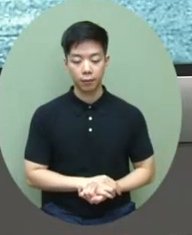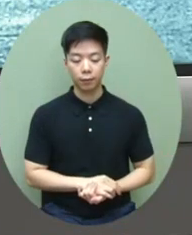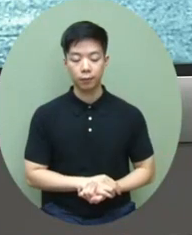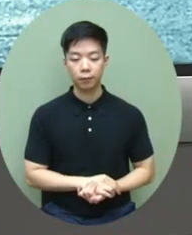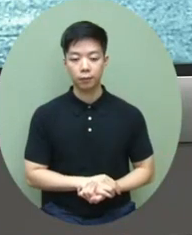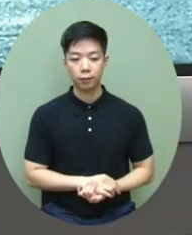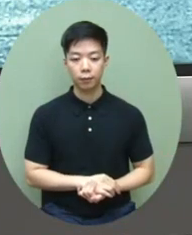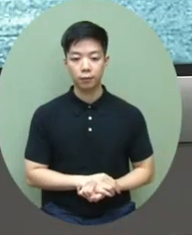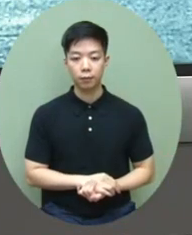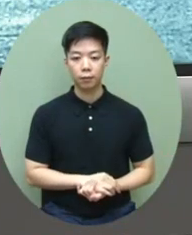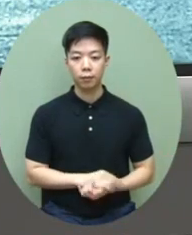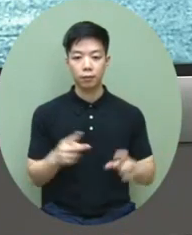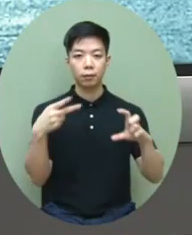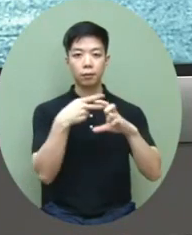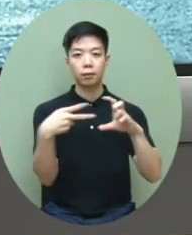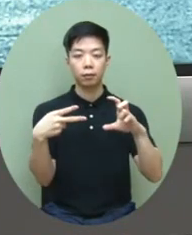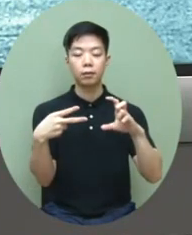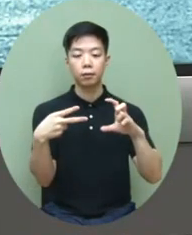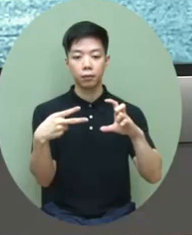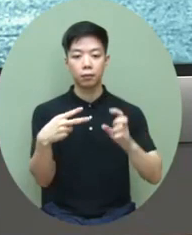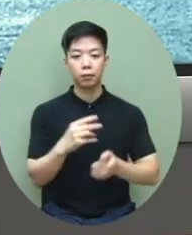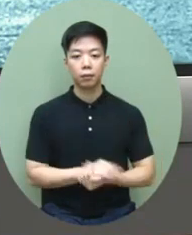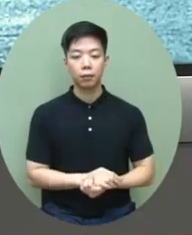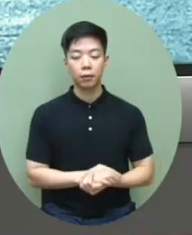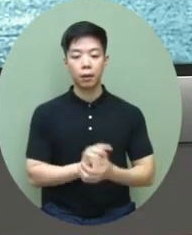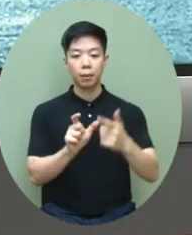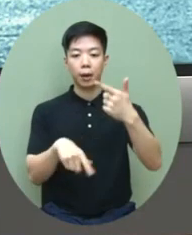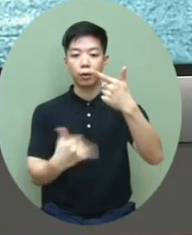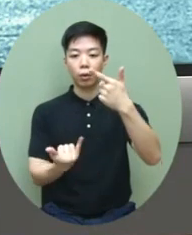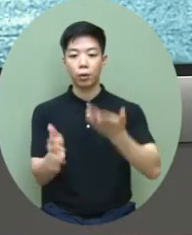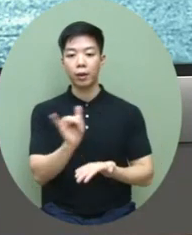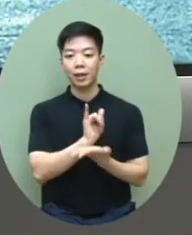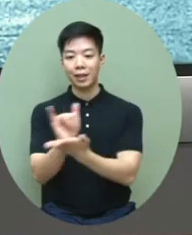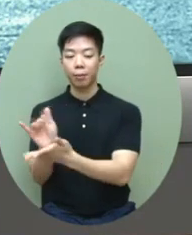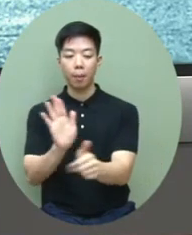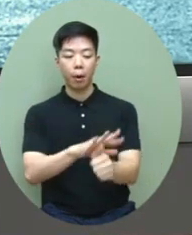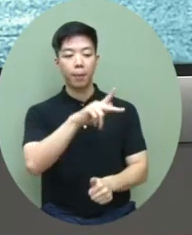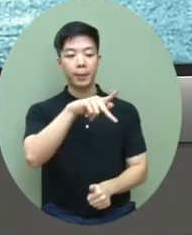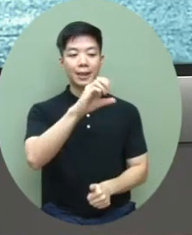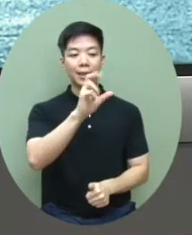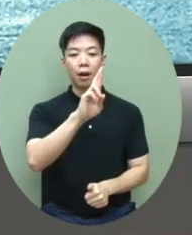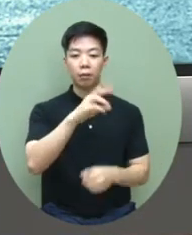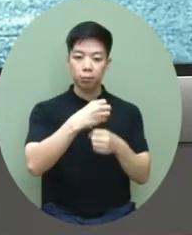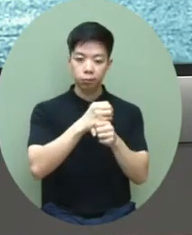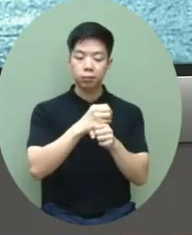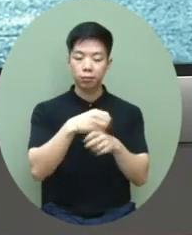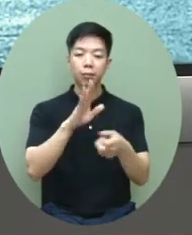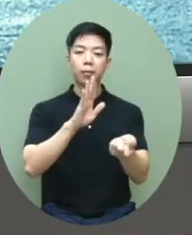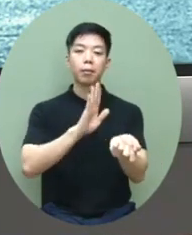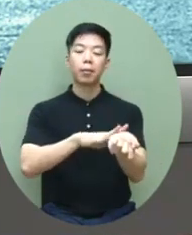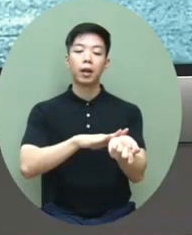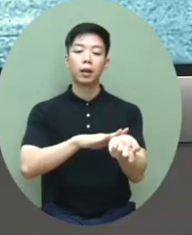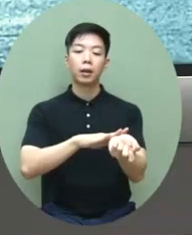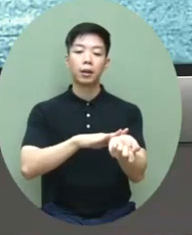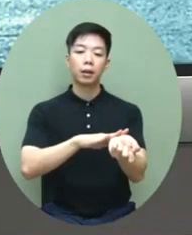嘅新冠嘅測試啦。咁佢入院其實8月6號咧，幫佢做個核酸咧都係冇噶啦，即係完全揾唔